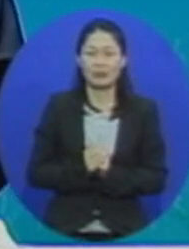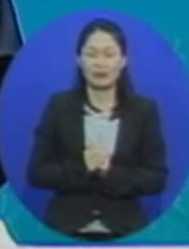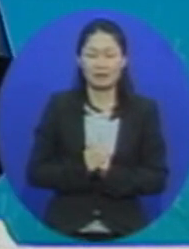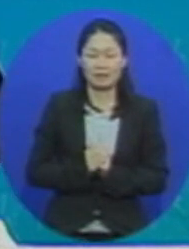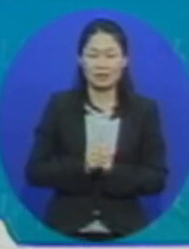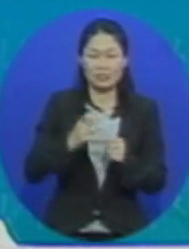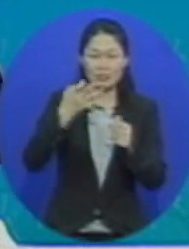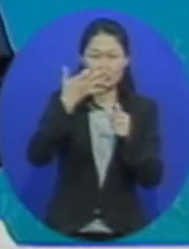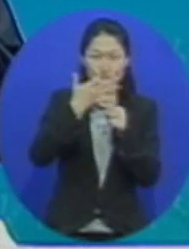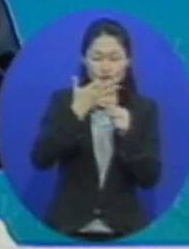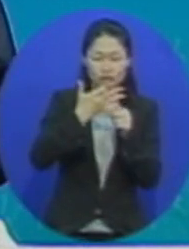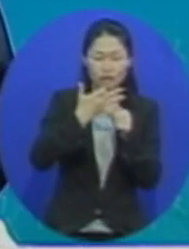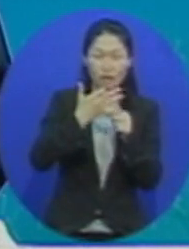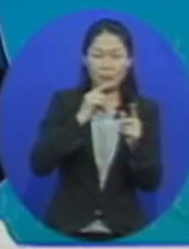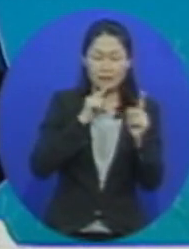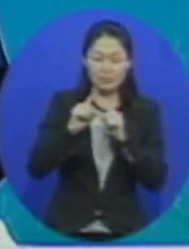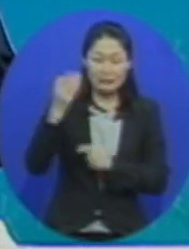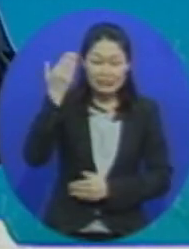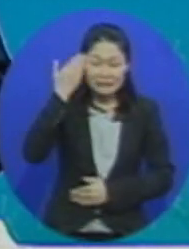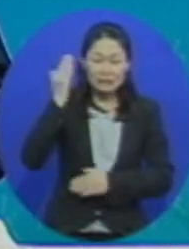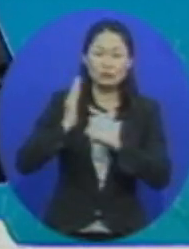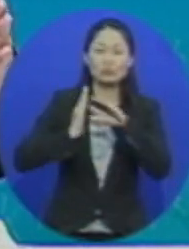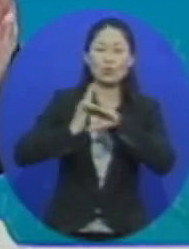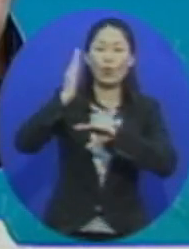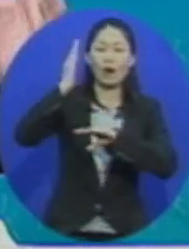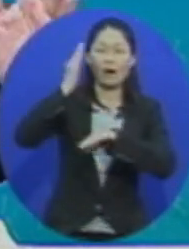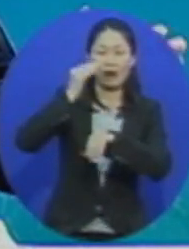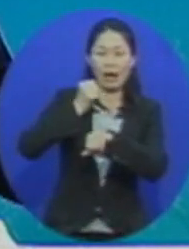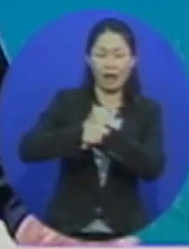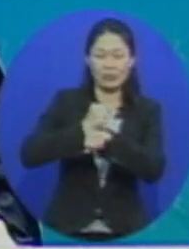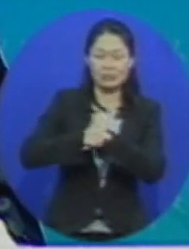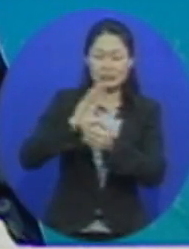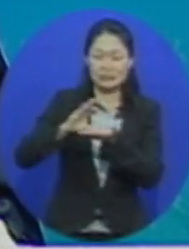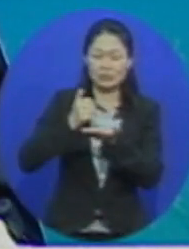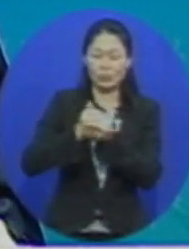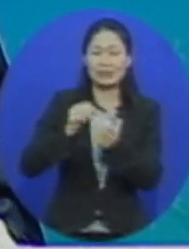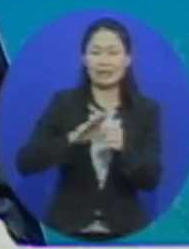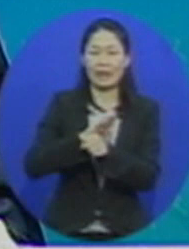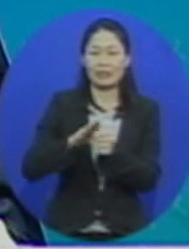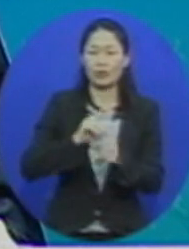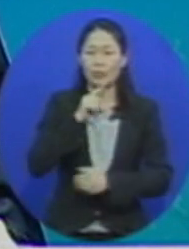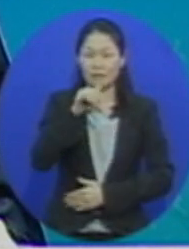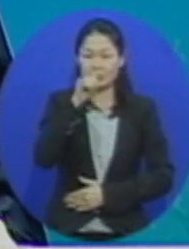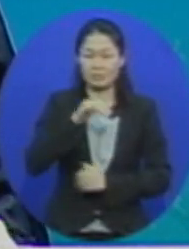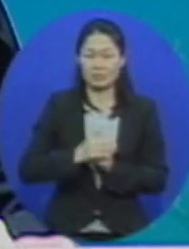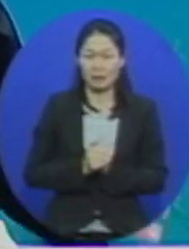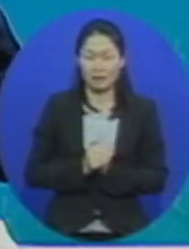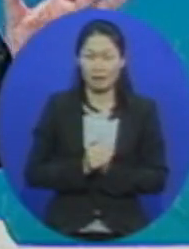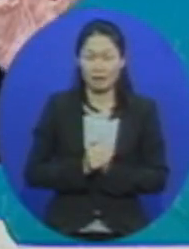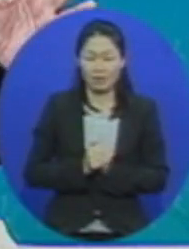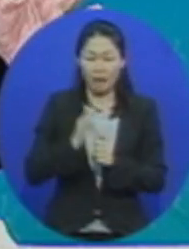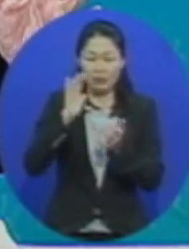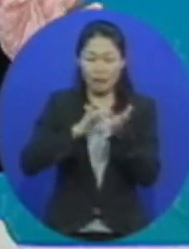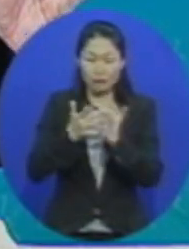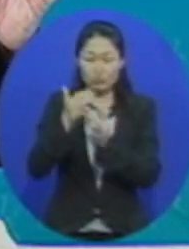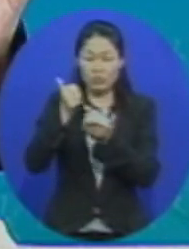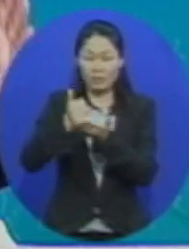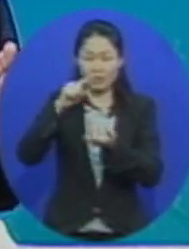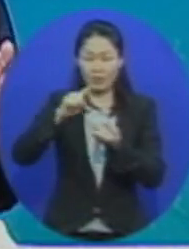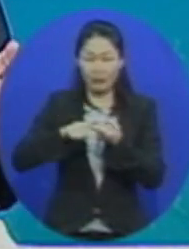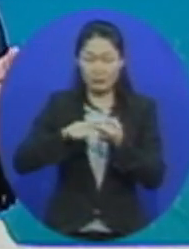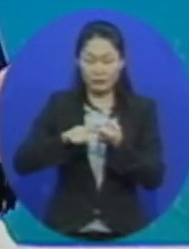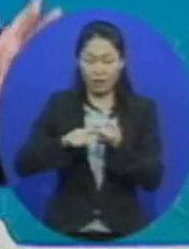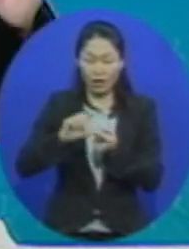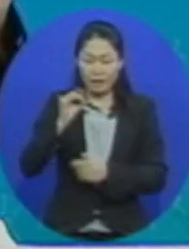19절 말씀에 보면 지식을 초란은 그리스도의 사랑 이라고 했습니다 이게 예수님에 대해서 앱에서